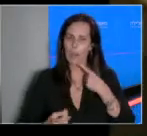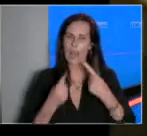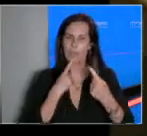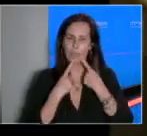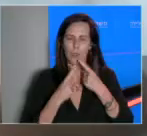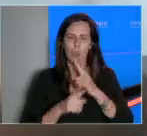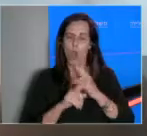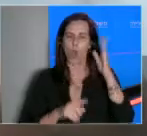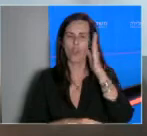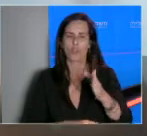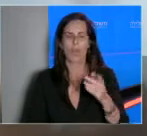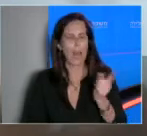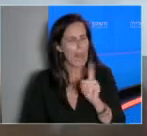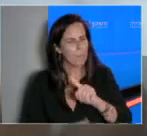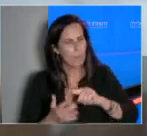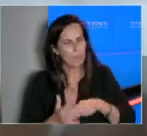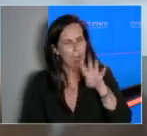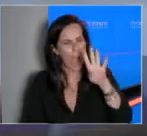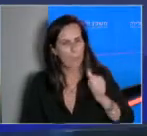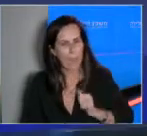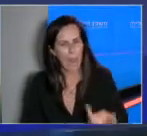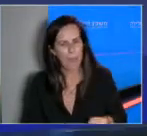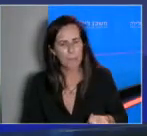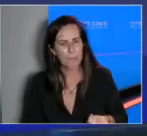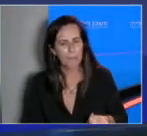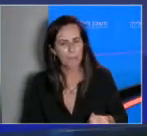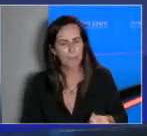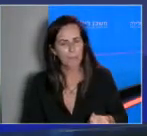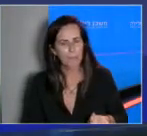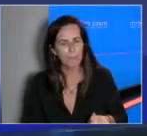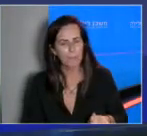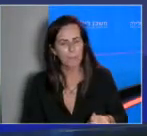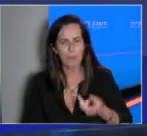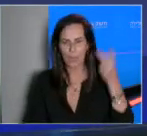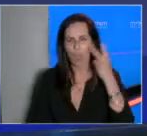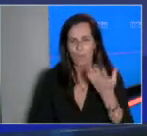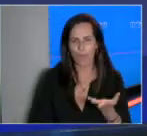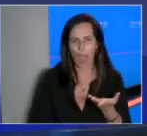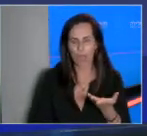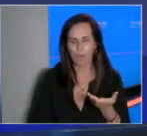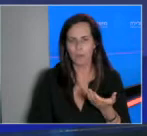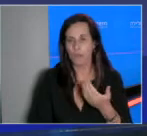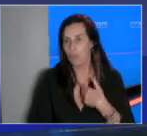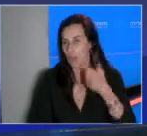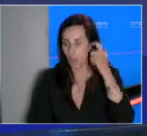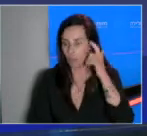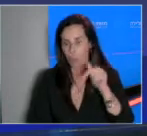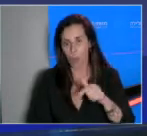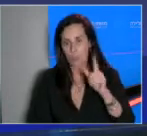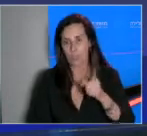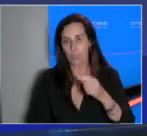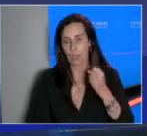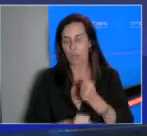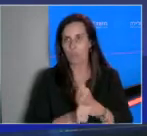ומתן לא ישיר. למי הוא מתכוון בארבעה חיילים אסירים ישראלים? אז כמובן שאני מניחה, פה אנחנו צריכים